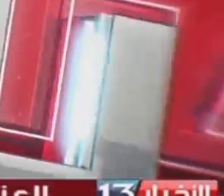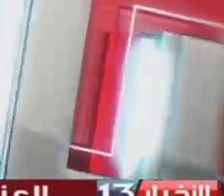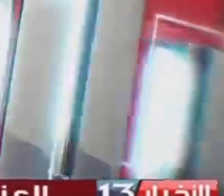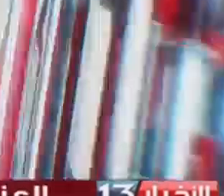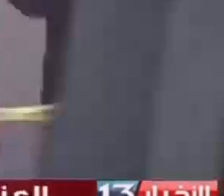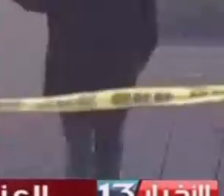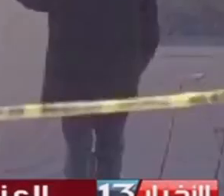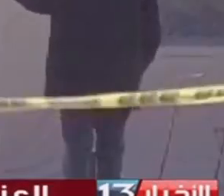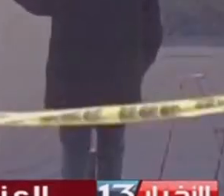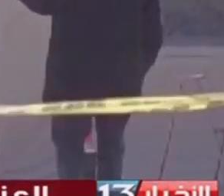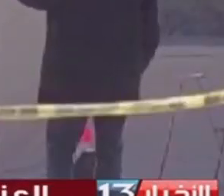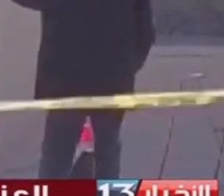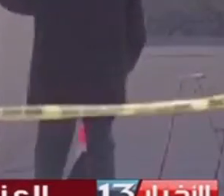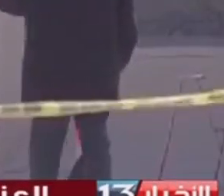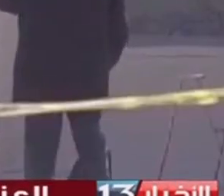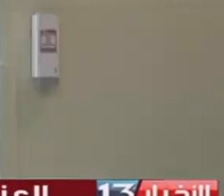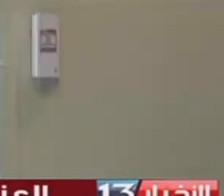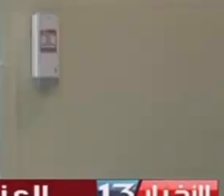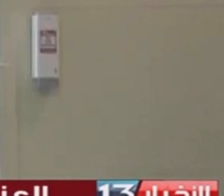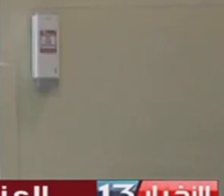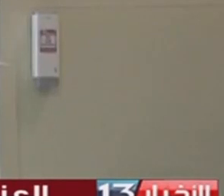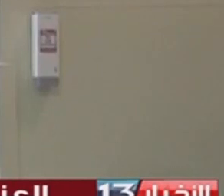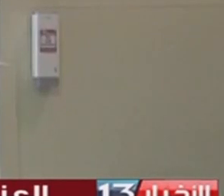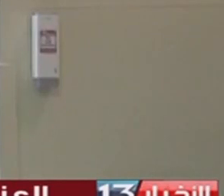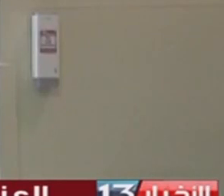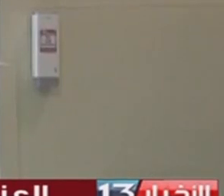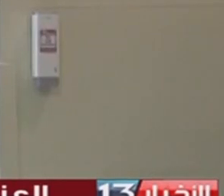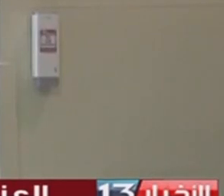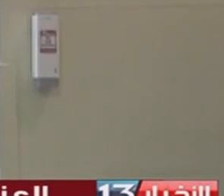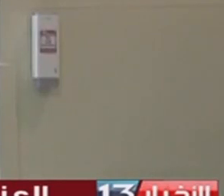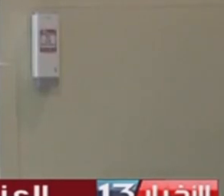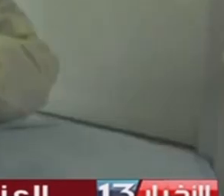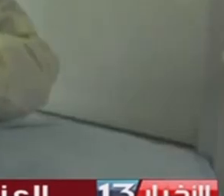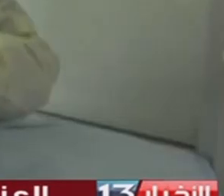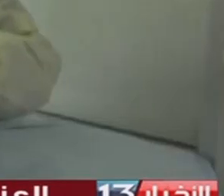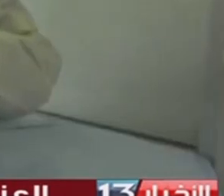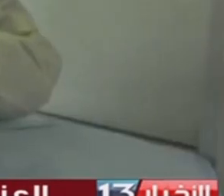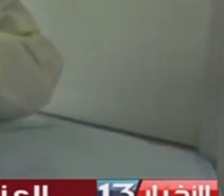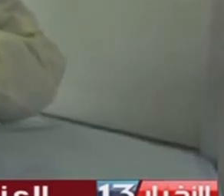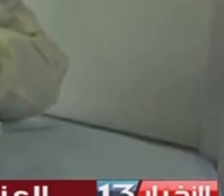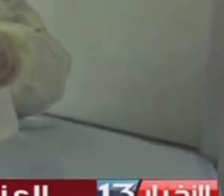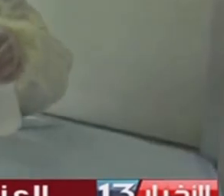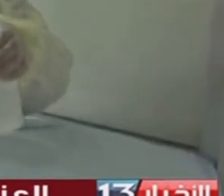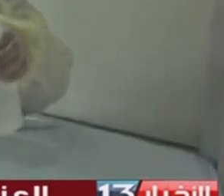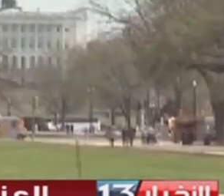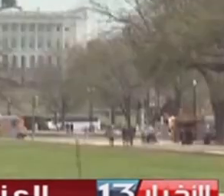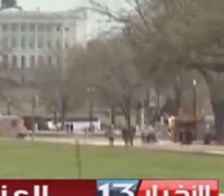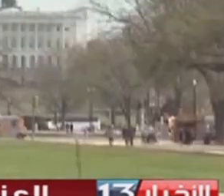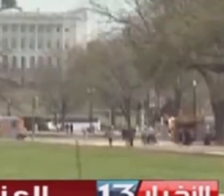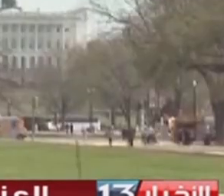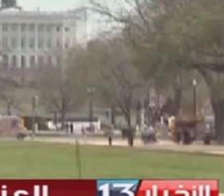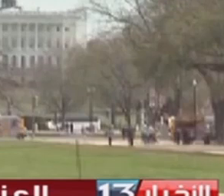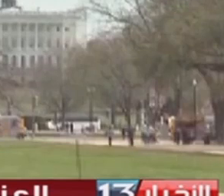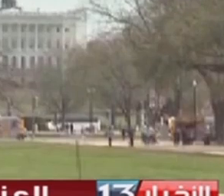عدد الوفيات بكره يتجاوز سبعه وسبعين الف والاصابات يلامس اربعه ملايين شخص عبر العالم